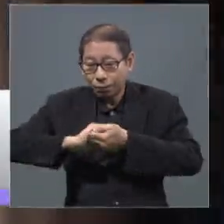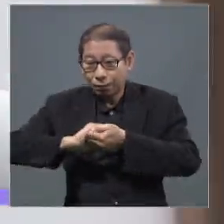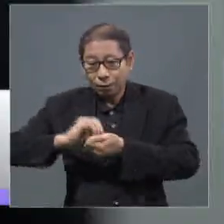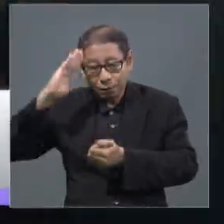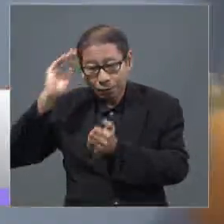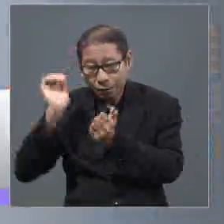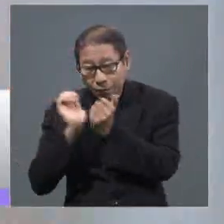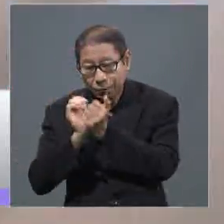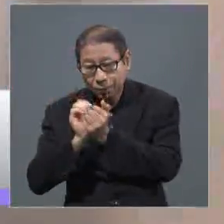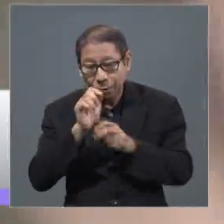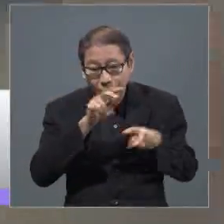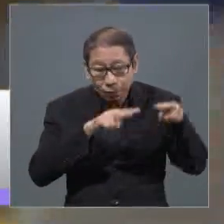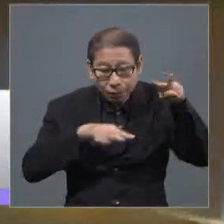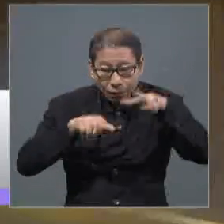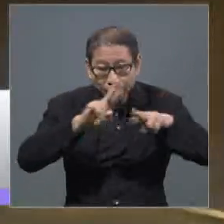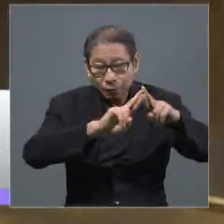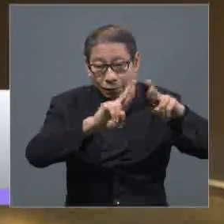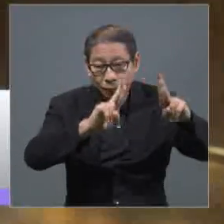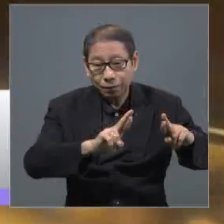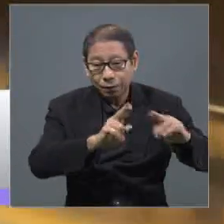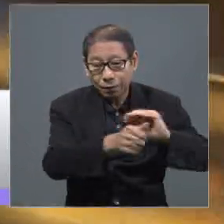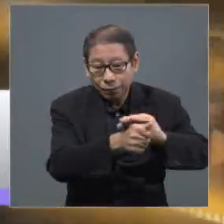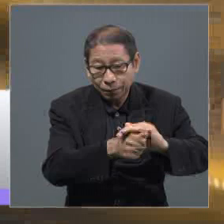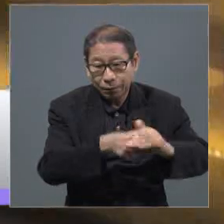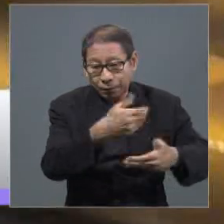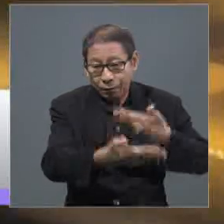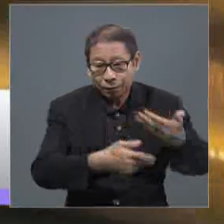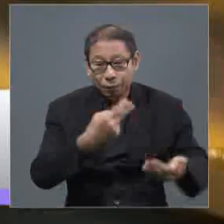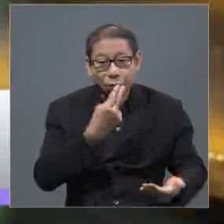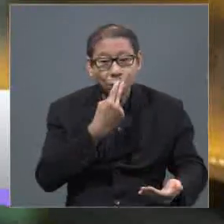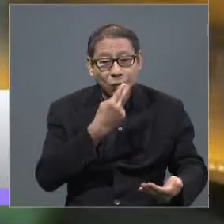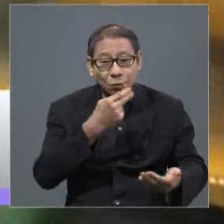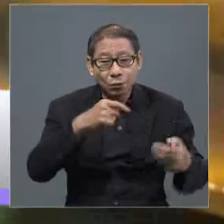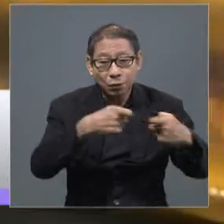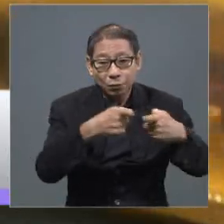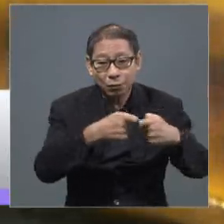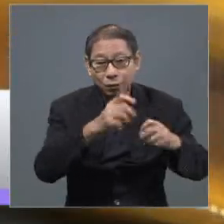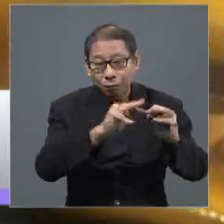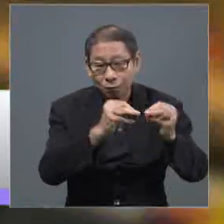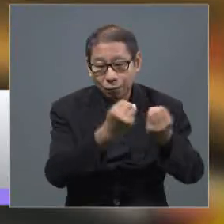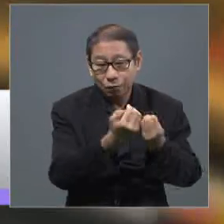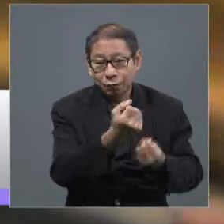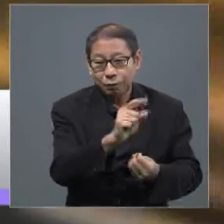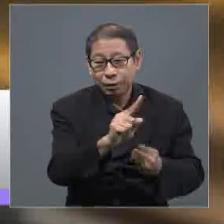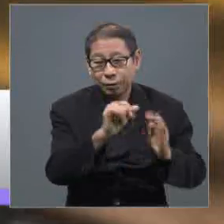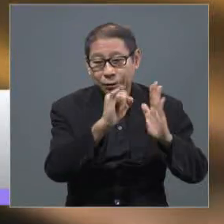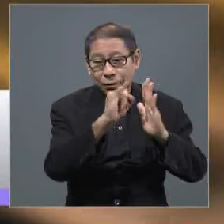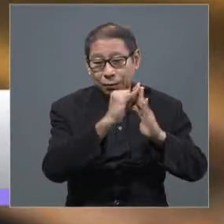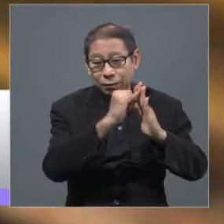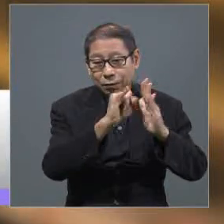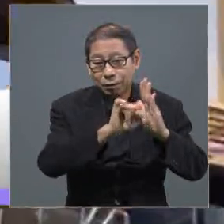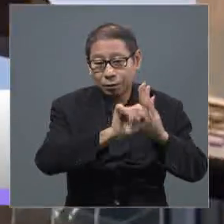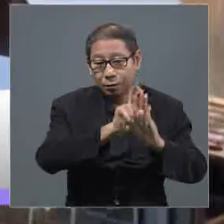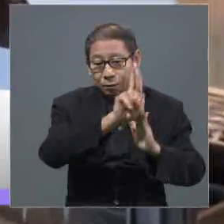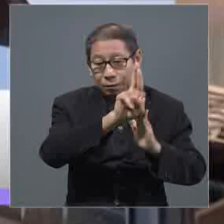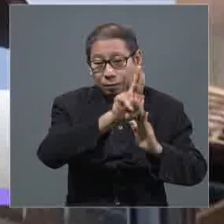เมืองครับเข้าตรวจสอบร้านค้าที่ลักรอบการจำหน่ายบุหรี่ไฟฟ้าในพื้นที่หมู่ 11ตำบลรอบเวียงอำเภอเมืองเชียงรายซึ่ง